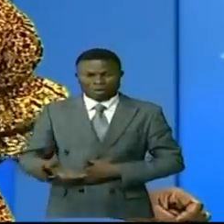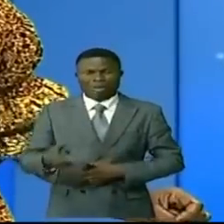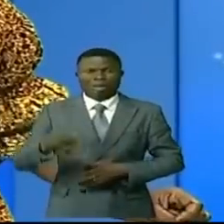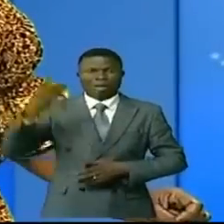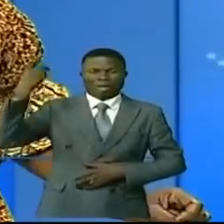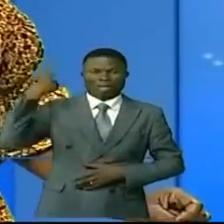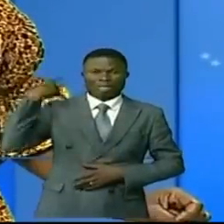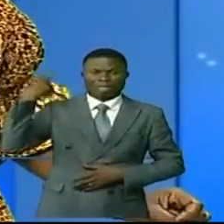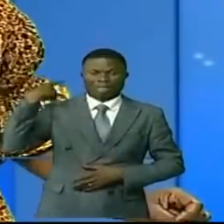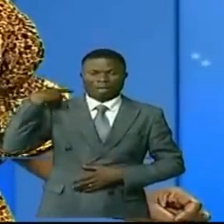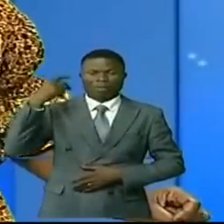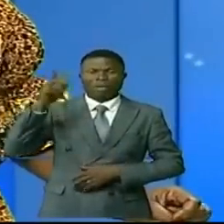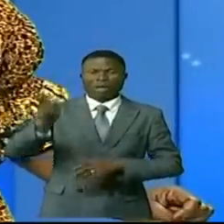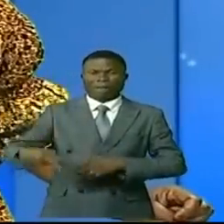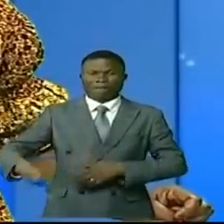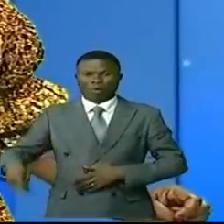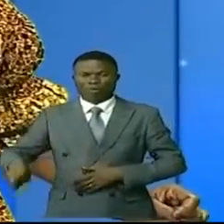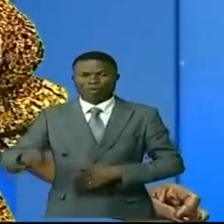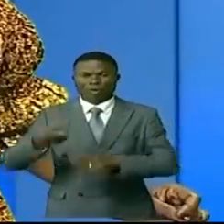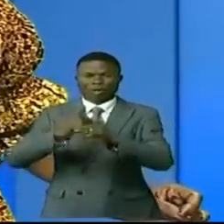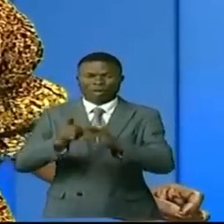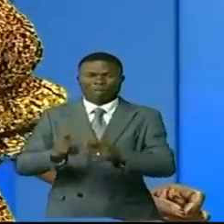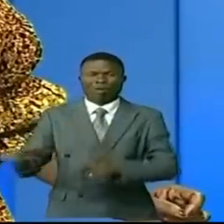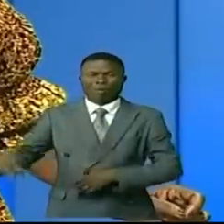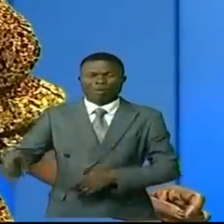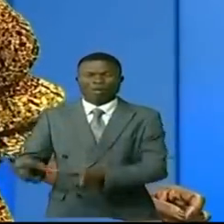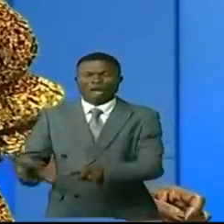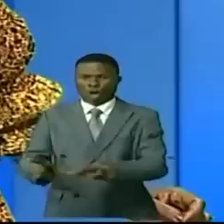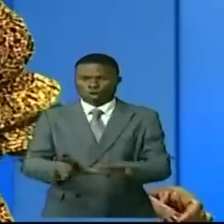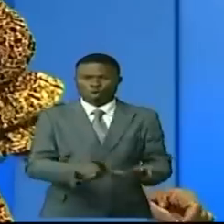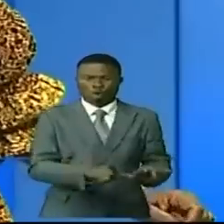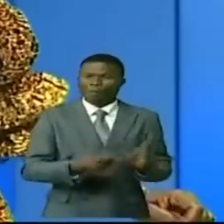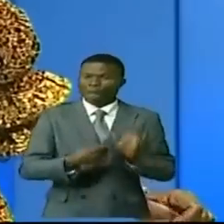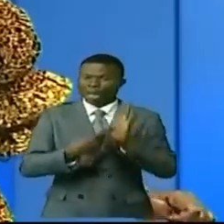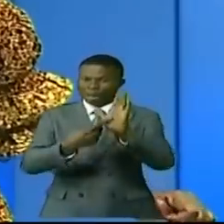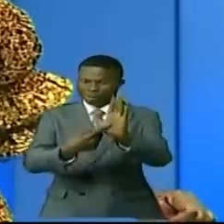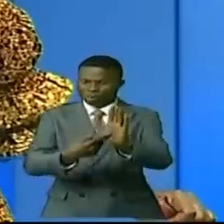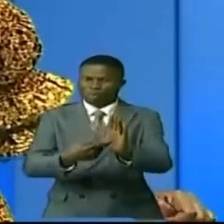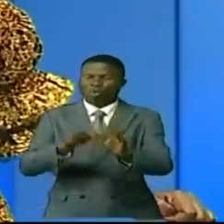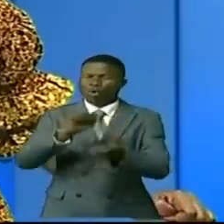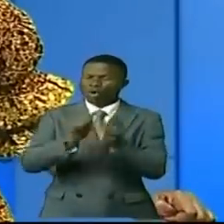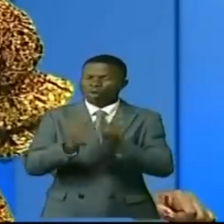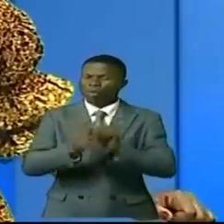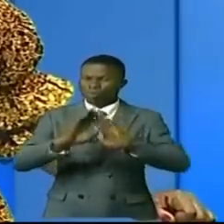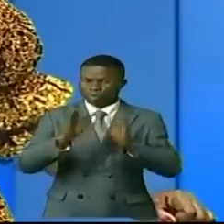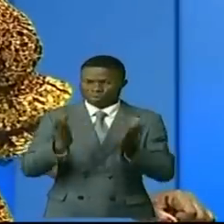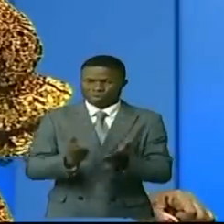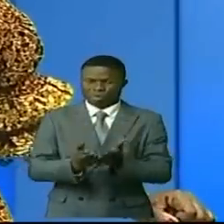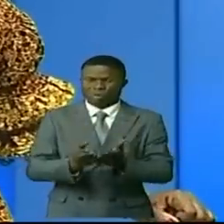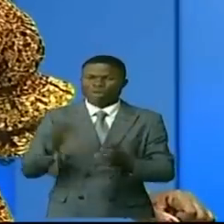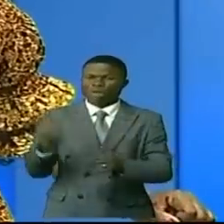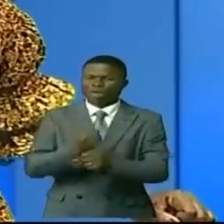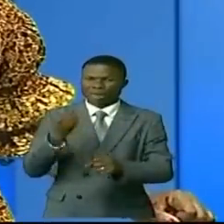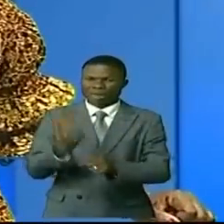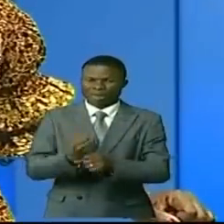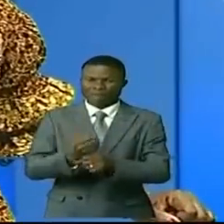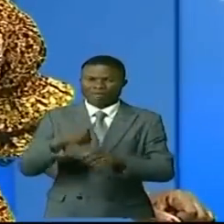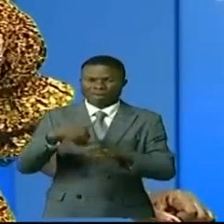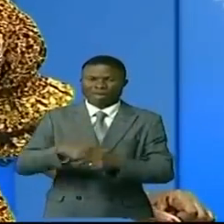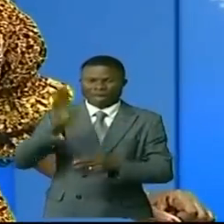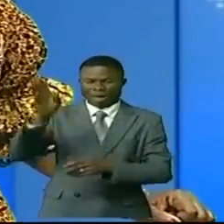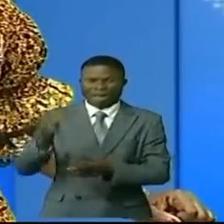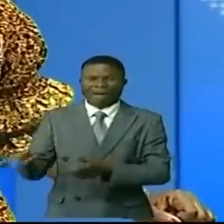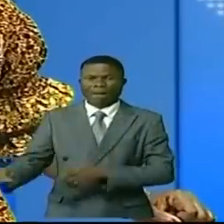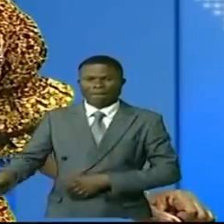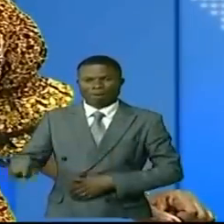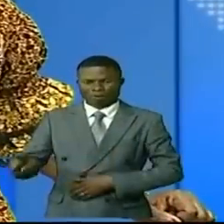députés provinciaux de Lualaba qui ont présenté leurs desiderata dans le fonctionnement de cette